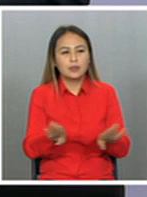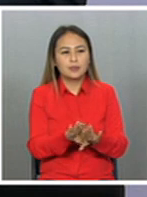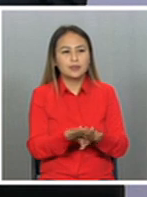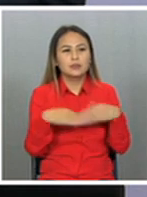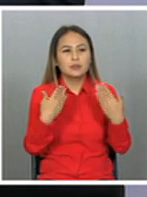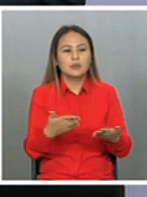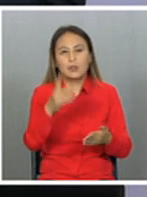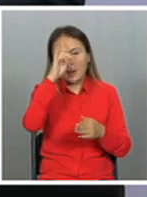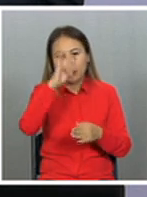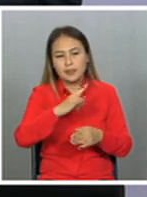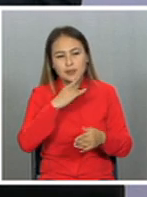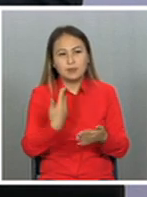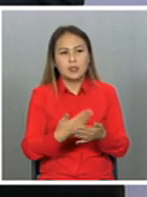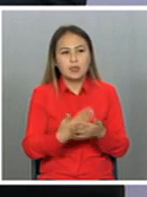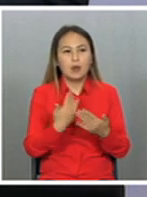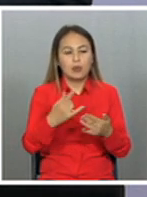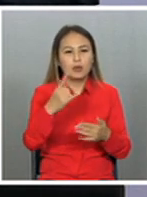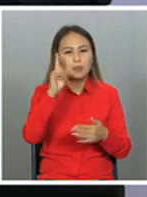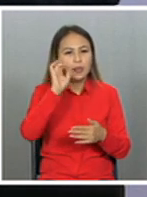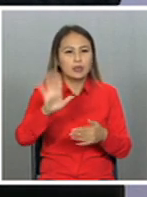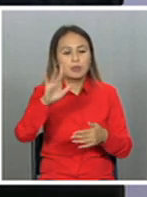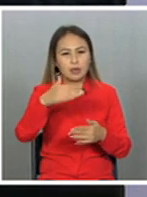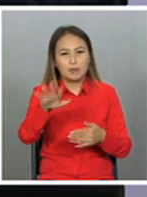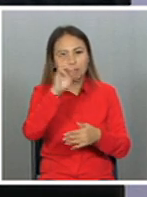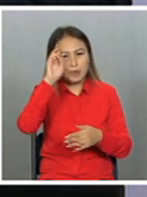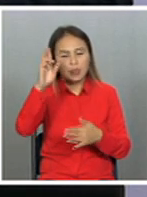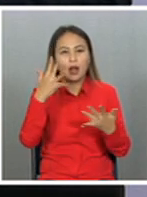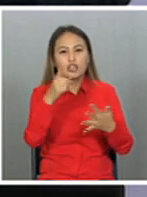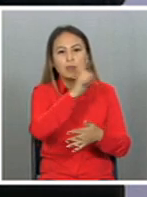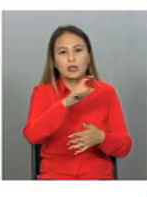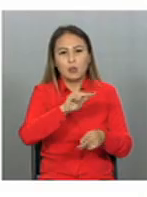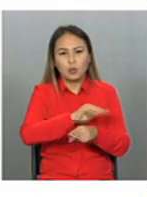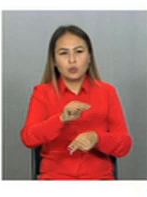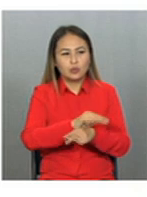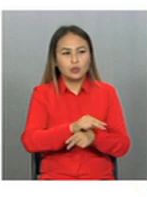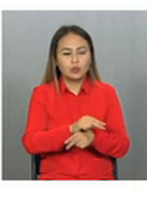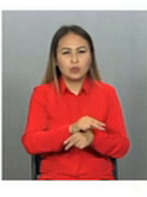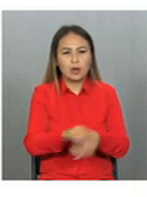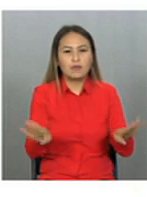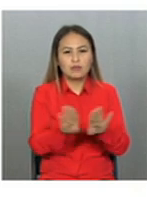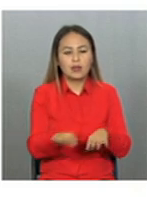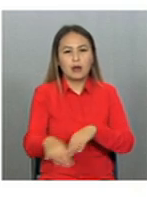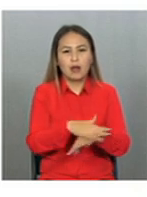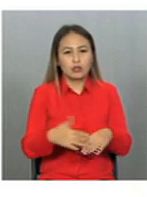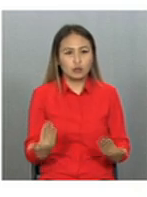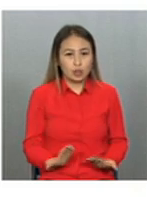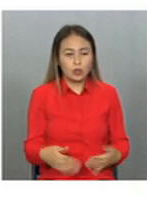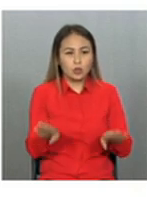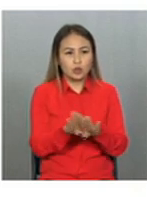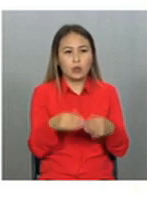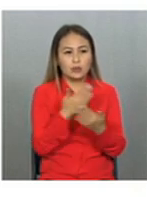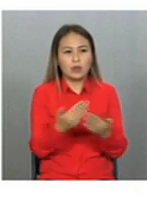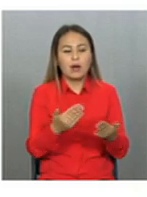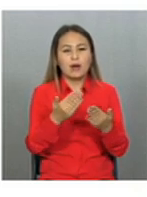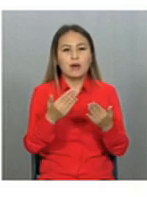бұл Қазақстан, мысалы үшін белгілі бір мемлекетте қаншама азамат білім жаңағы қаншама халық тұрады, және оның